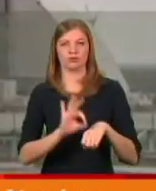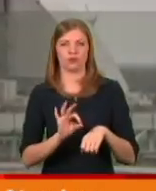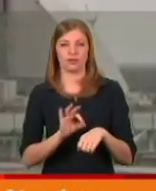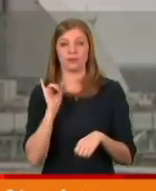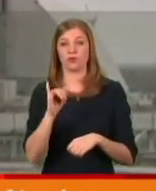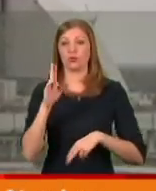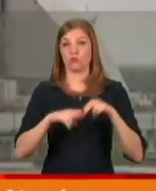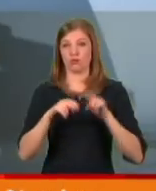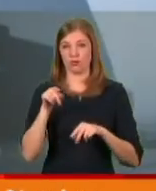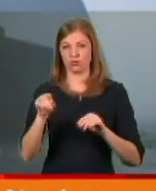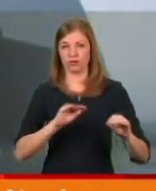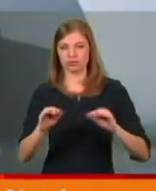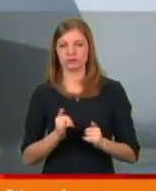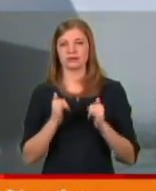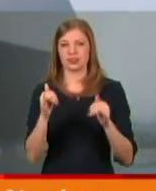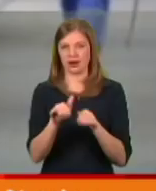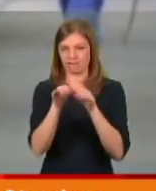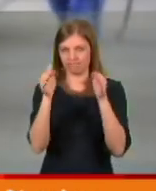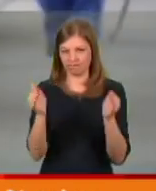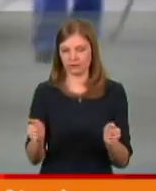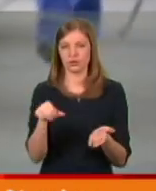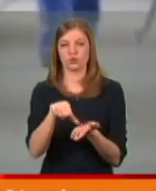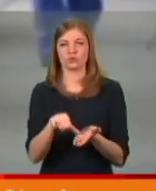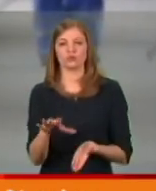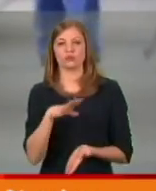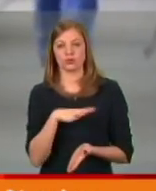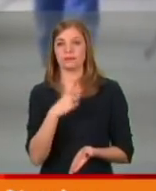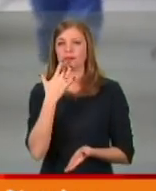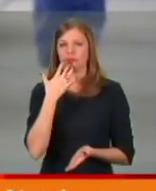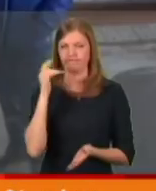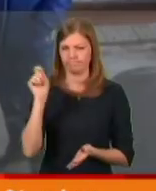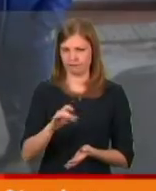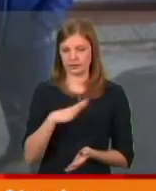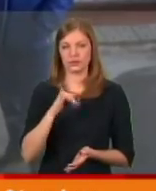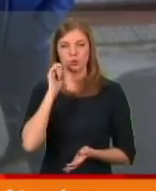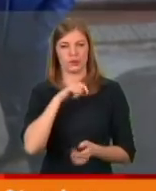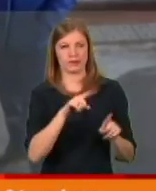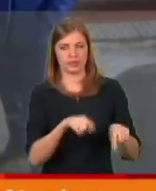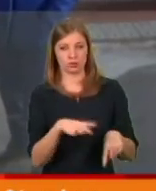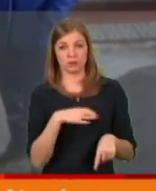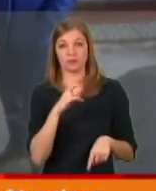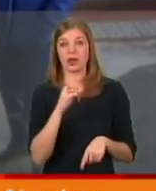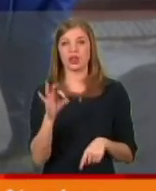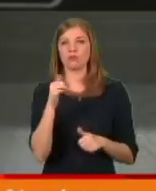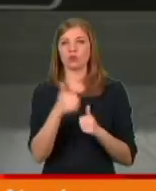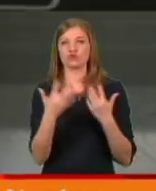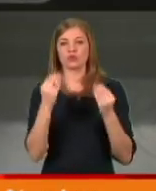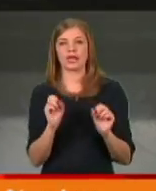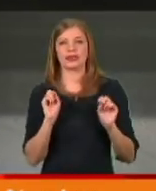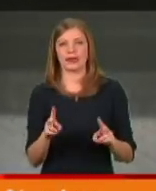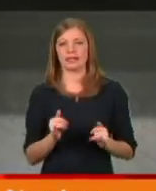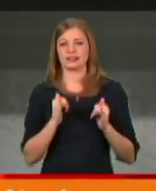У побудові інфраструктури для об'єкта укриття брали участь як іноземці, так і українці. Але про щоденний ризик